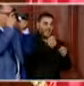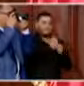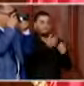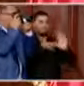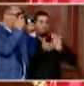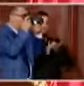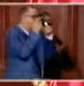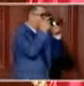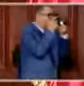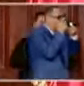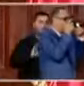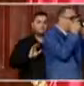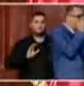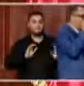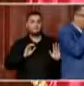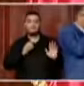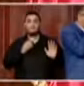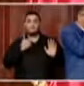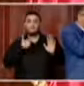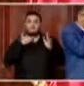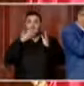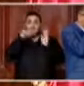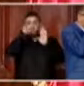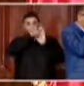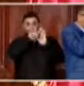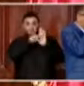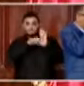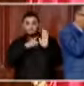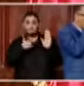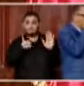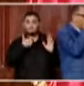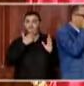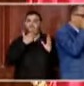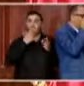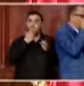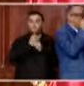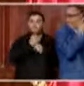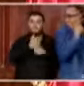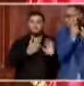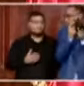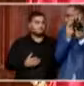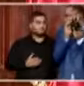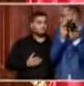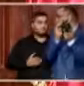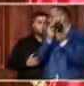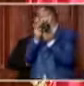مصالحها وأن ألتزم بالولاء لها.